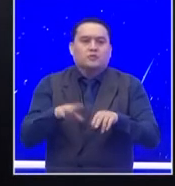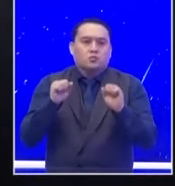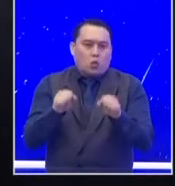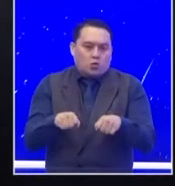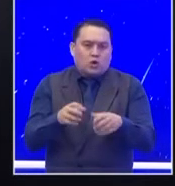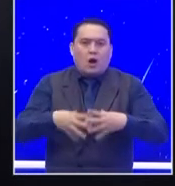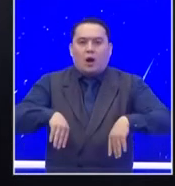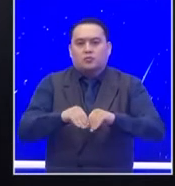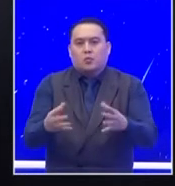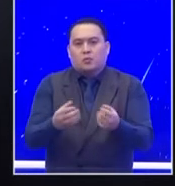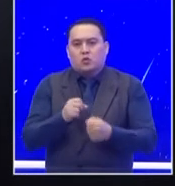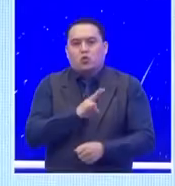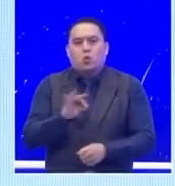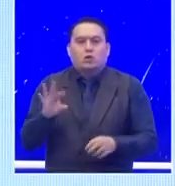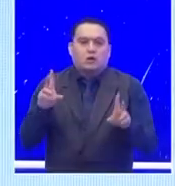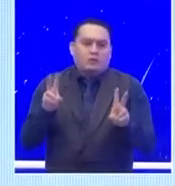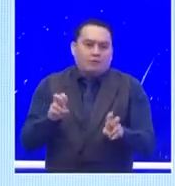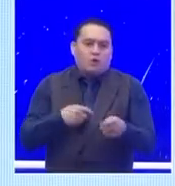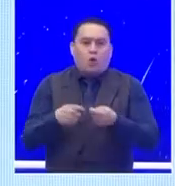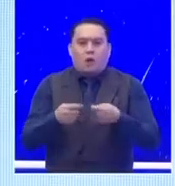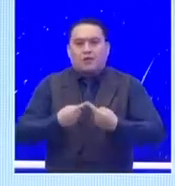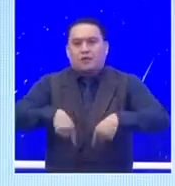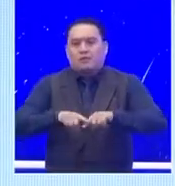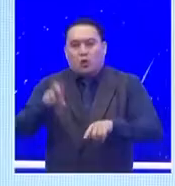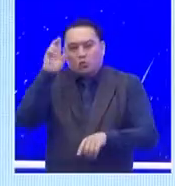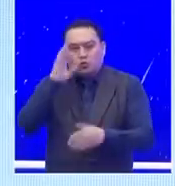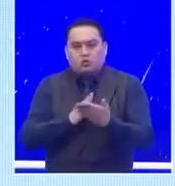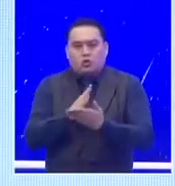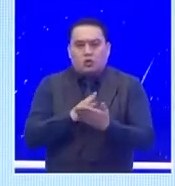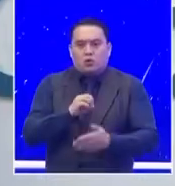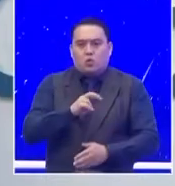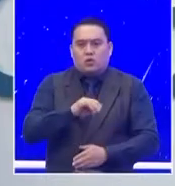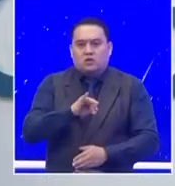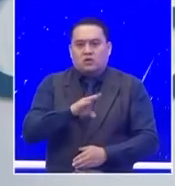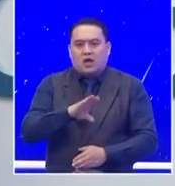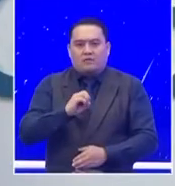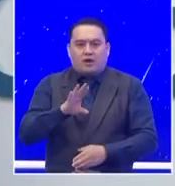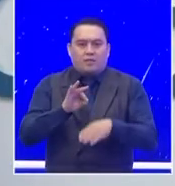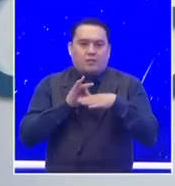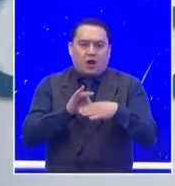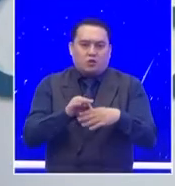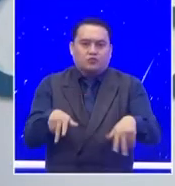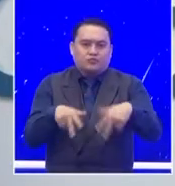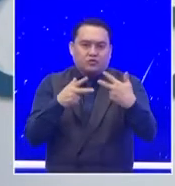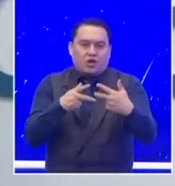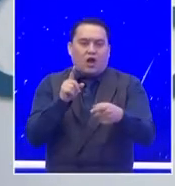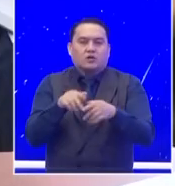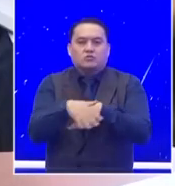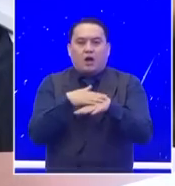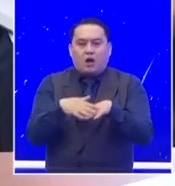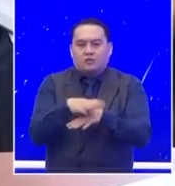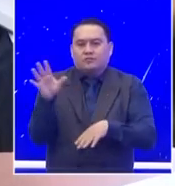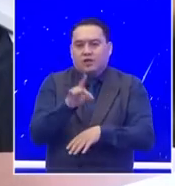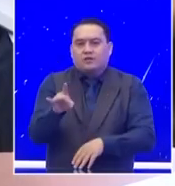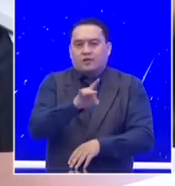базе общественной приемной партии «Нур-Отан» руководитель Департамента госслужбы Серикбай Нургисаев провел онлайн-встречу с населением